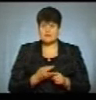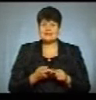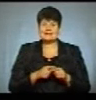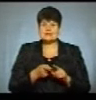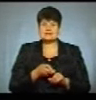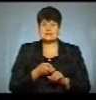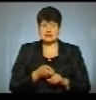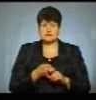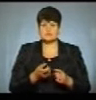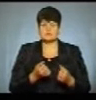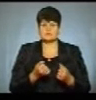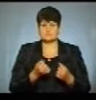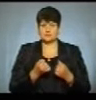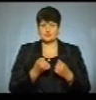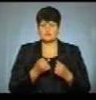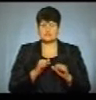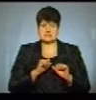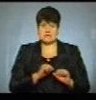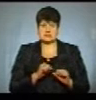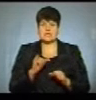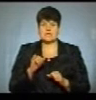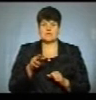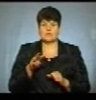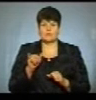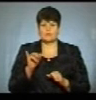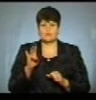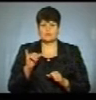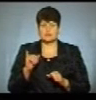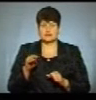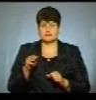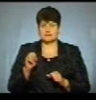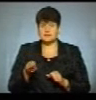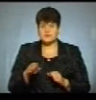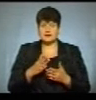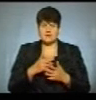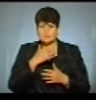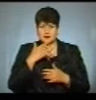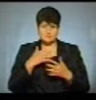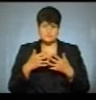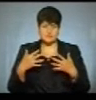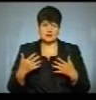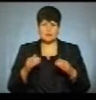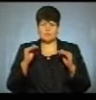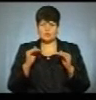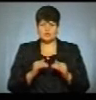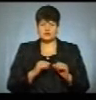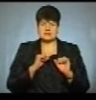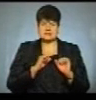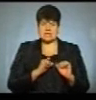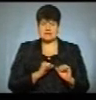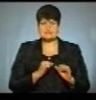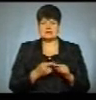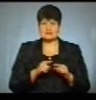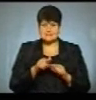від імунозахисту, так, від імунітету. І є багато чинників, які, скажімо, понижують імунний захист, але все ж таки